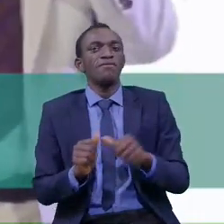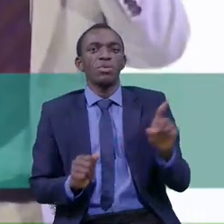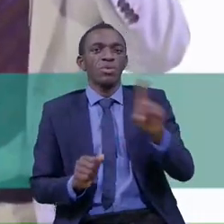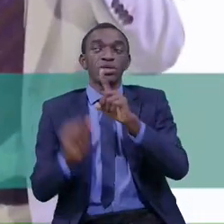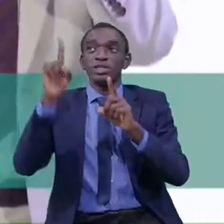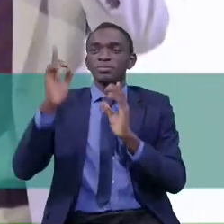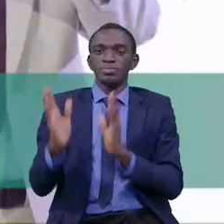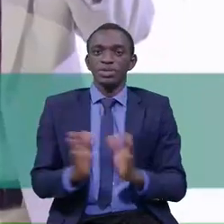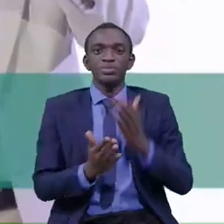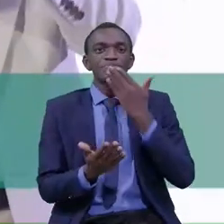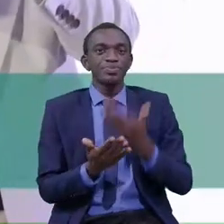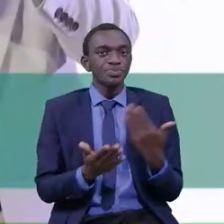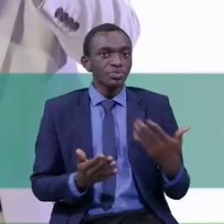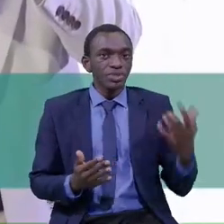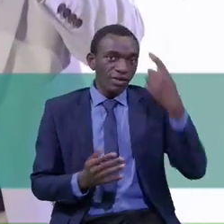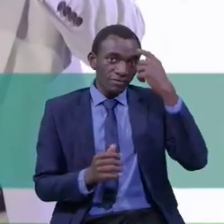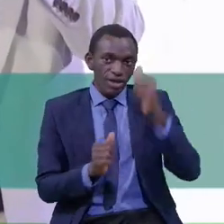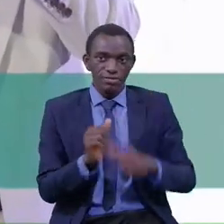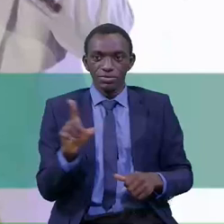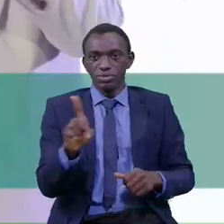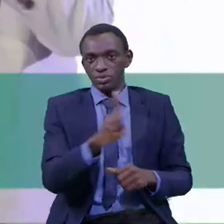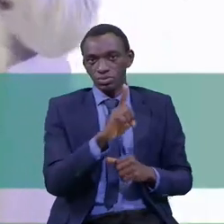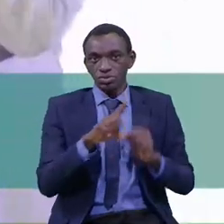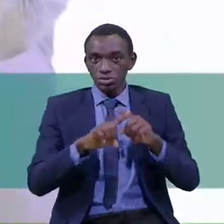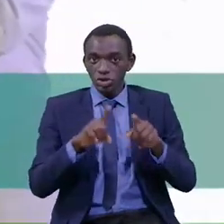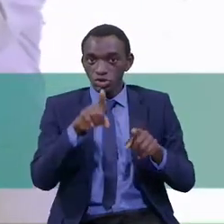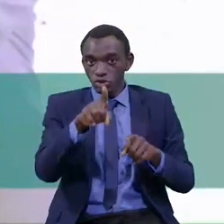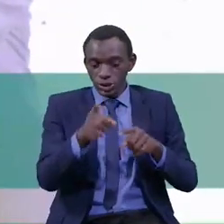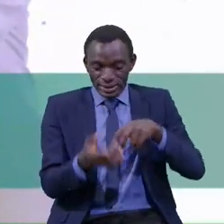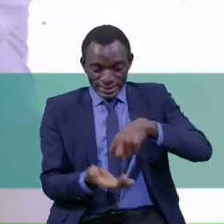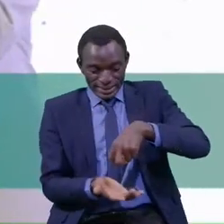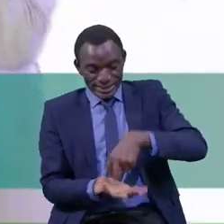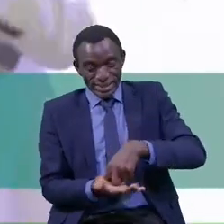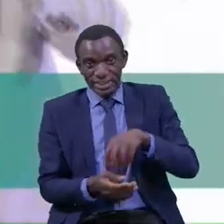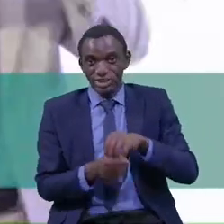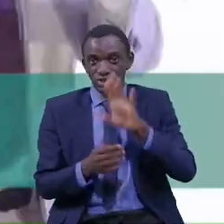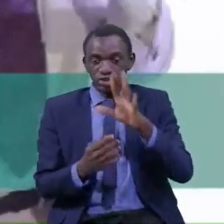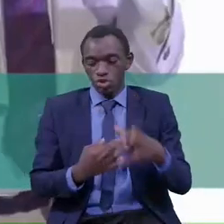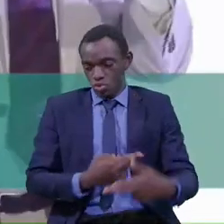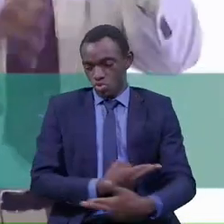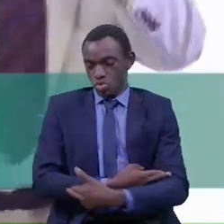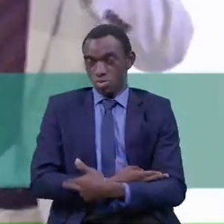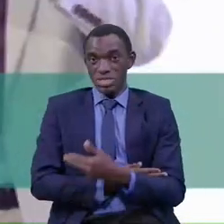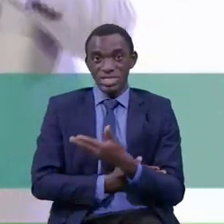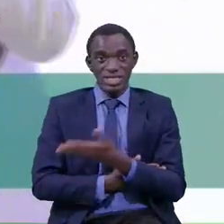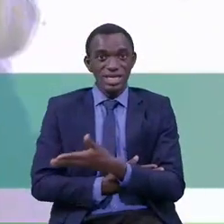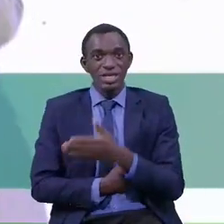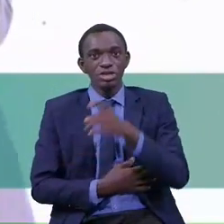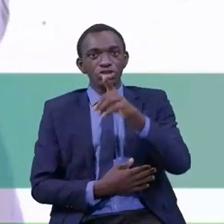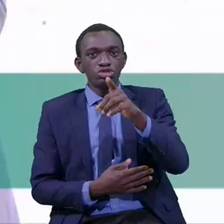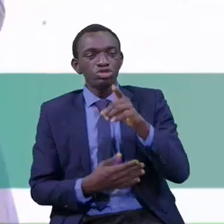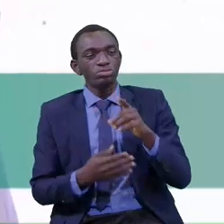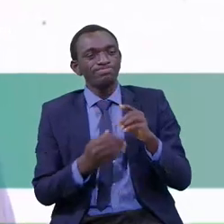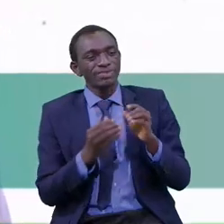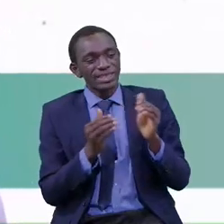choses pour tout le monde. Mais quand tu as besoin, dans ton petit coin, dans ta petite vie,